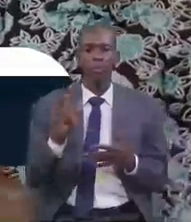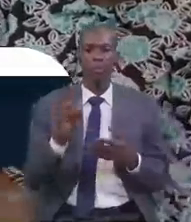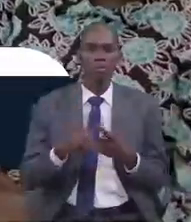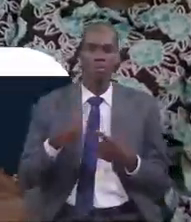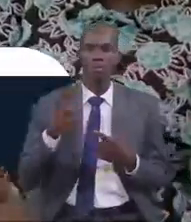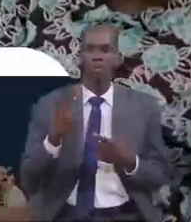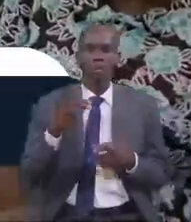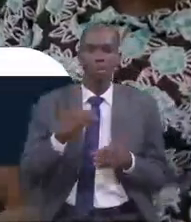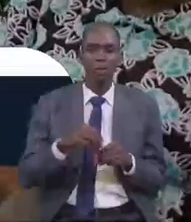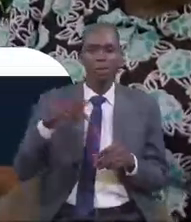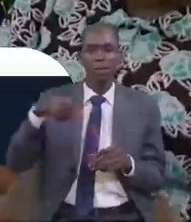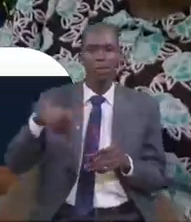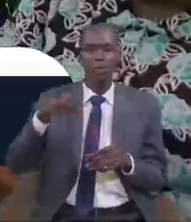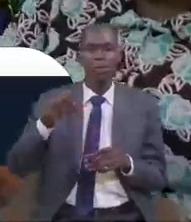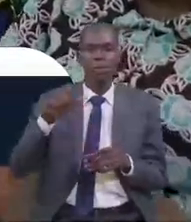chapitre 4.